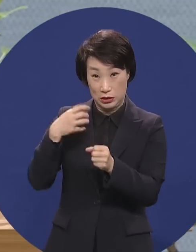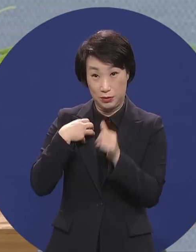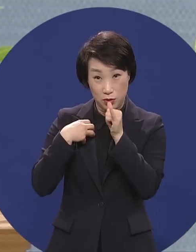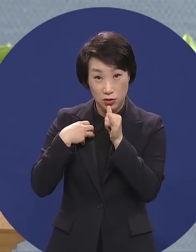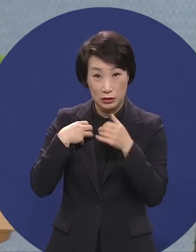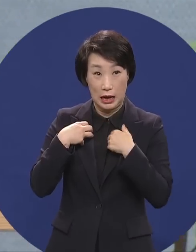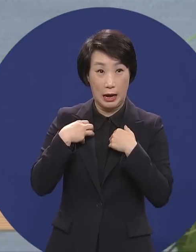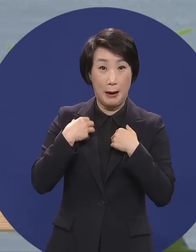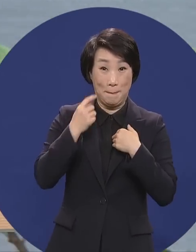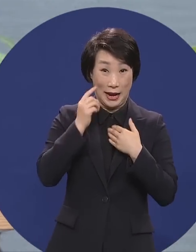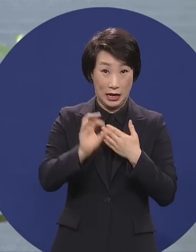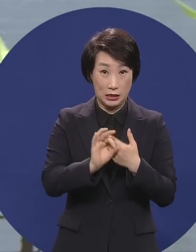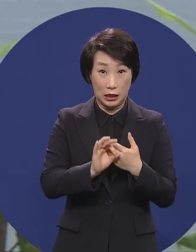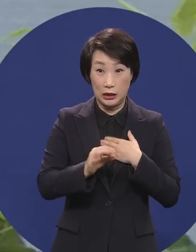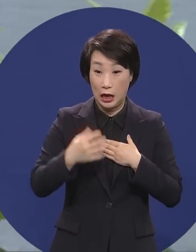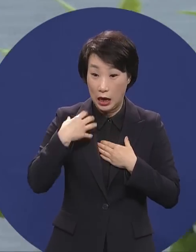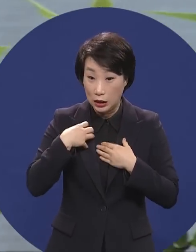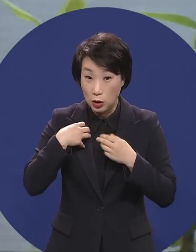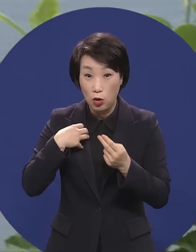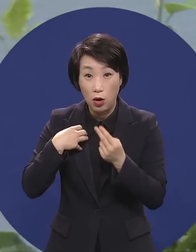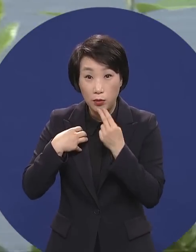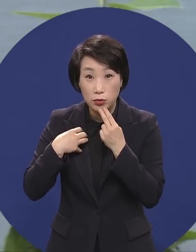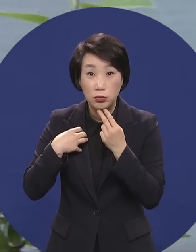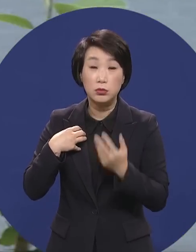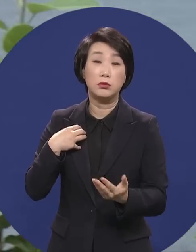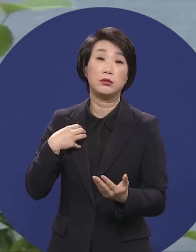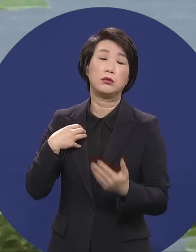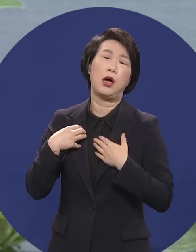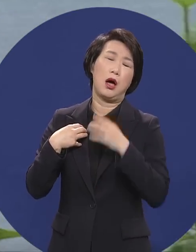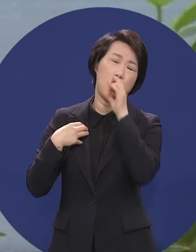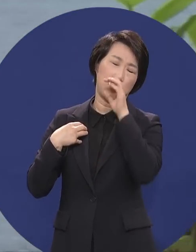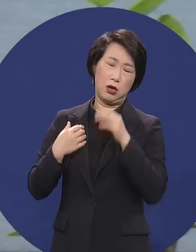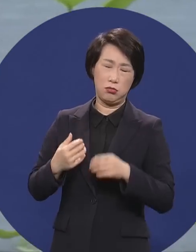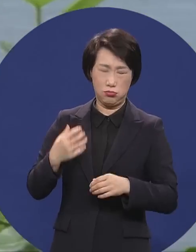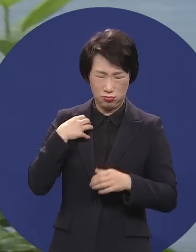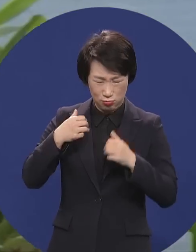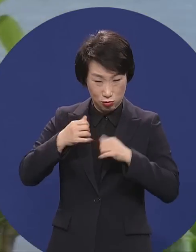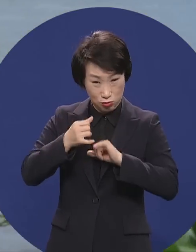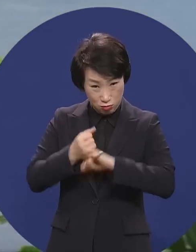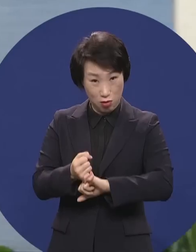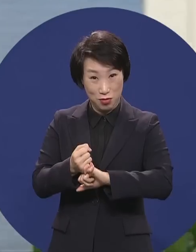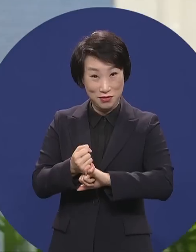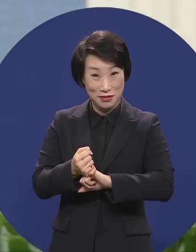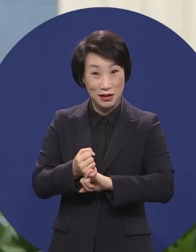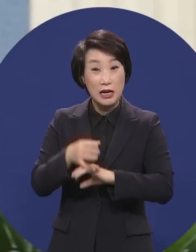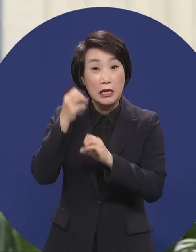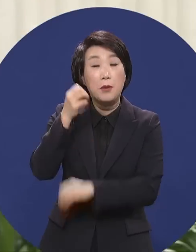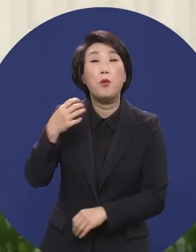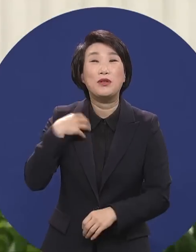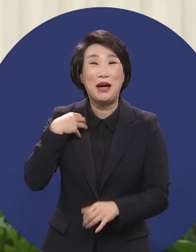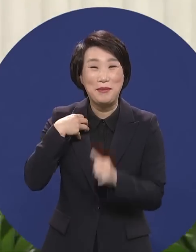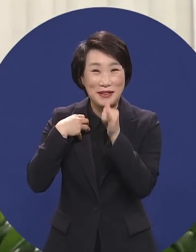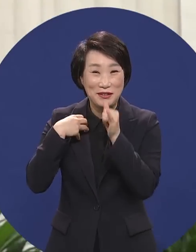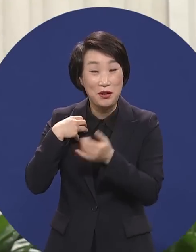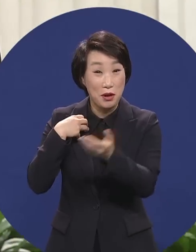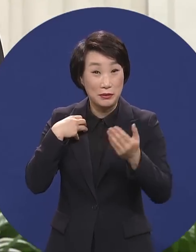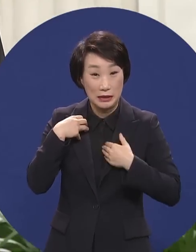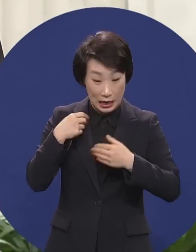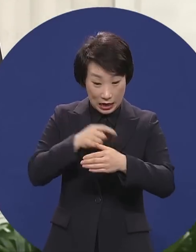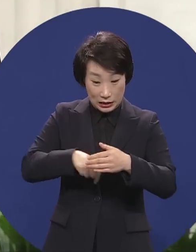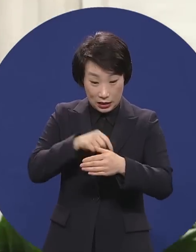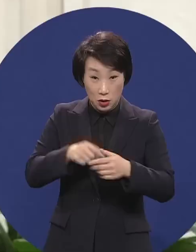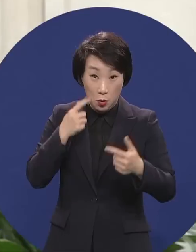내가 만약에 수행하지 않으면 안 된다 라는 근본적인 사명이 내